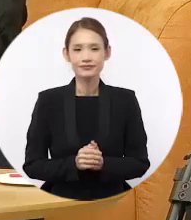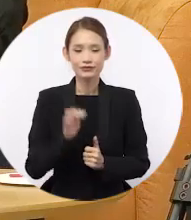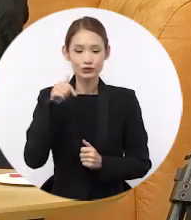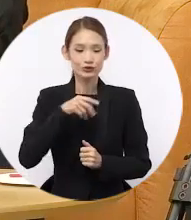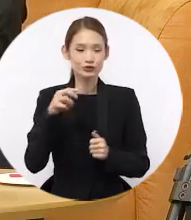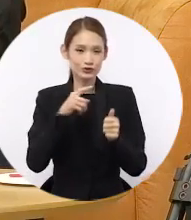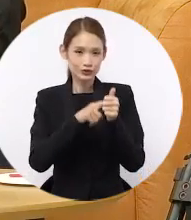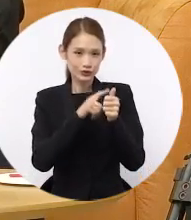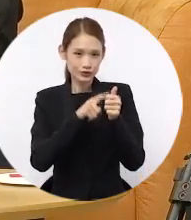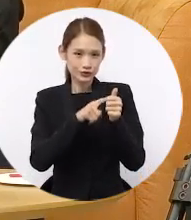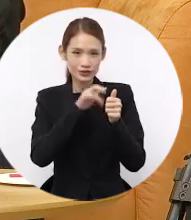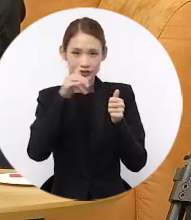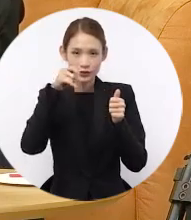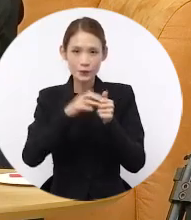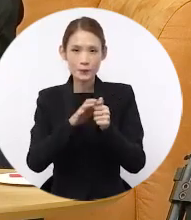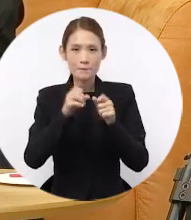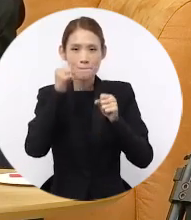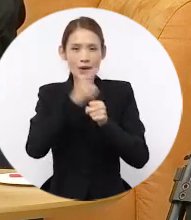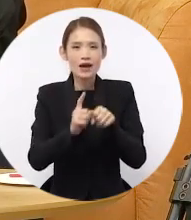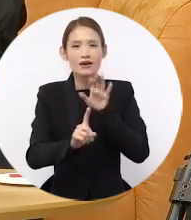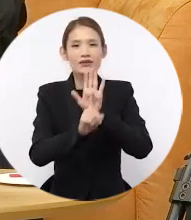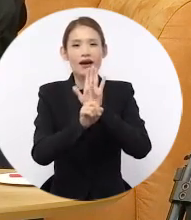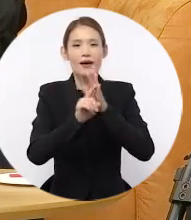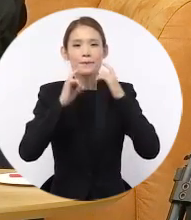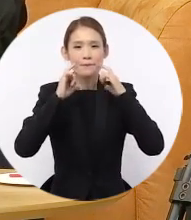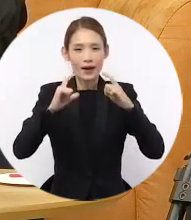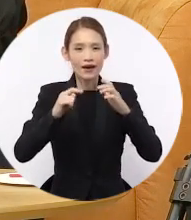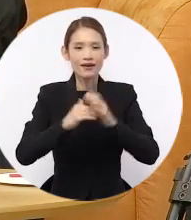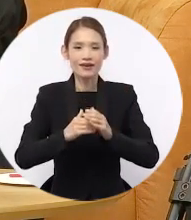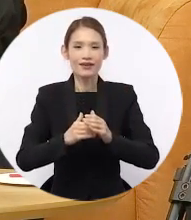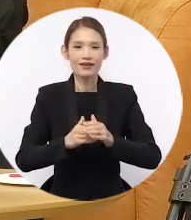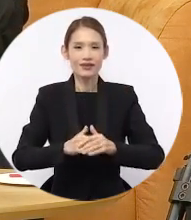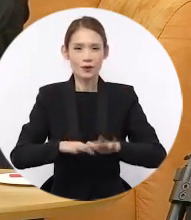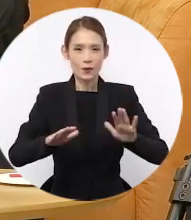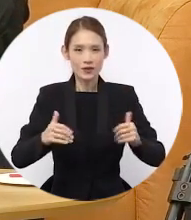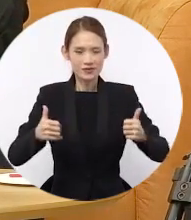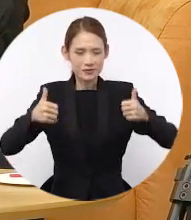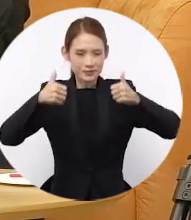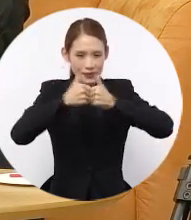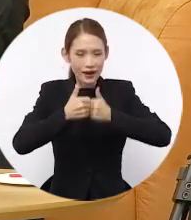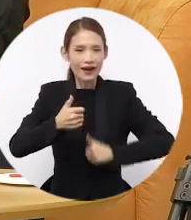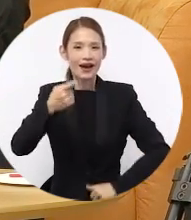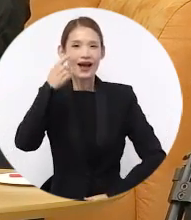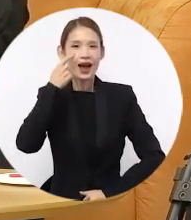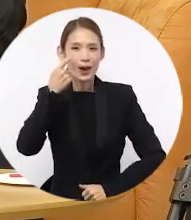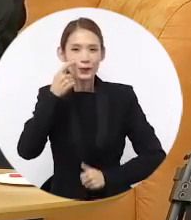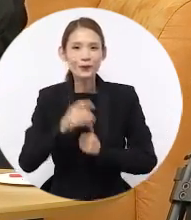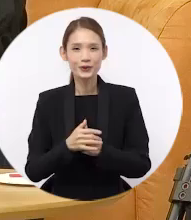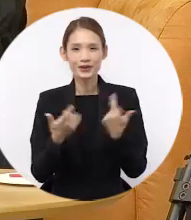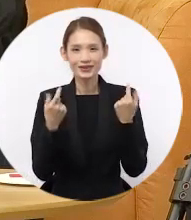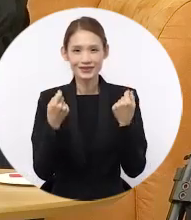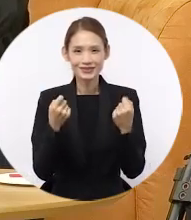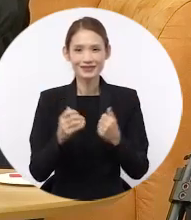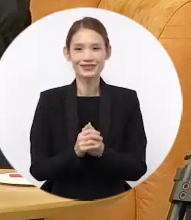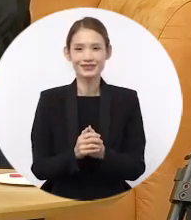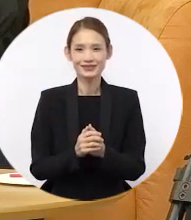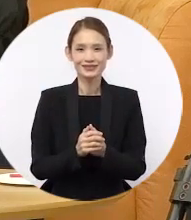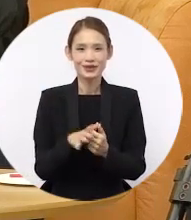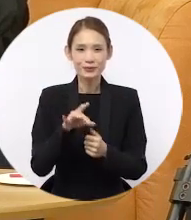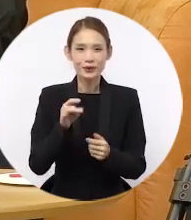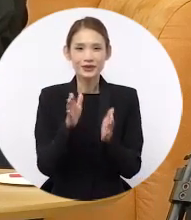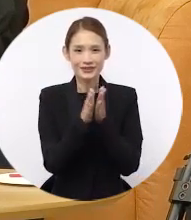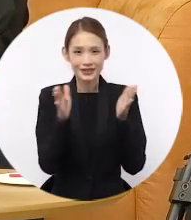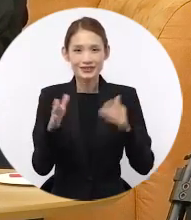아, 저희 구루님, 지윤님이 벌써 예고를 했습니다. 아, 나는 오늘 의견 달리 간다. 무조건 한번 박터지게 한번 붙어보자. 이렇게